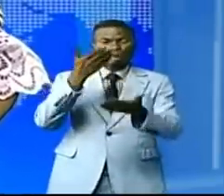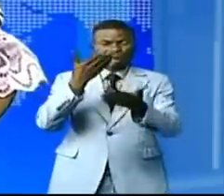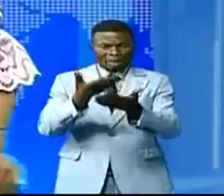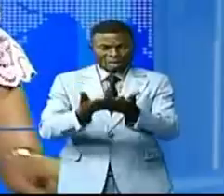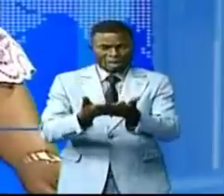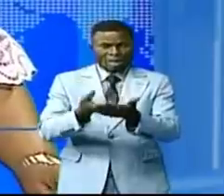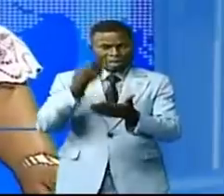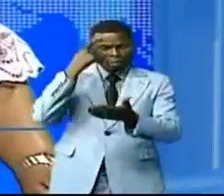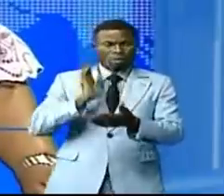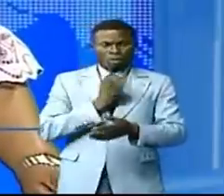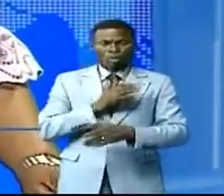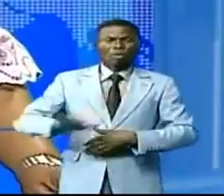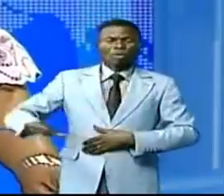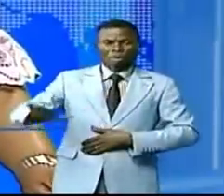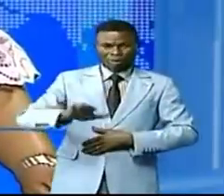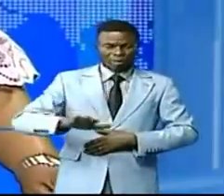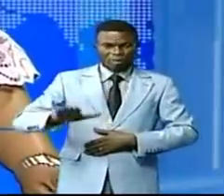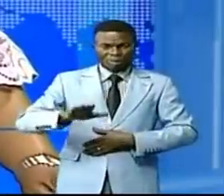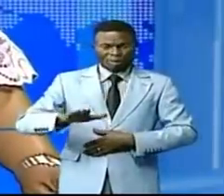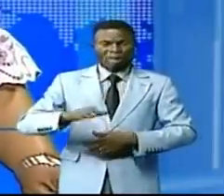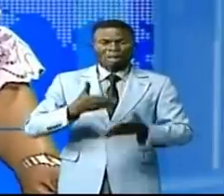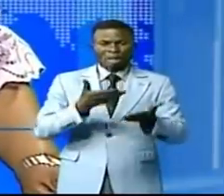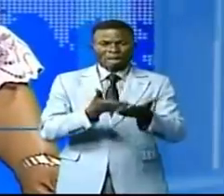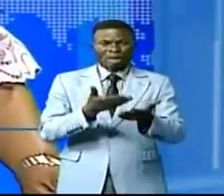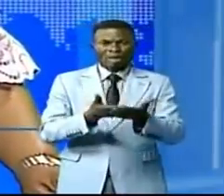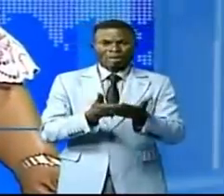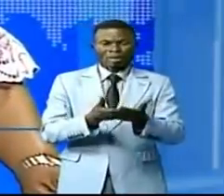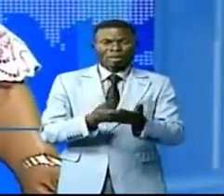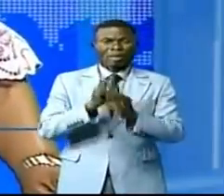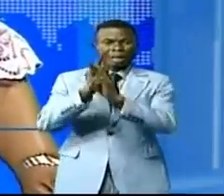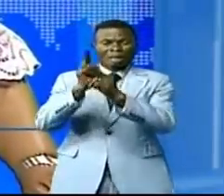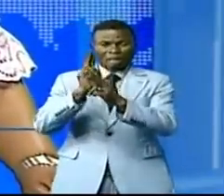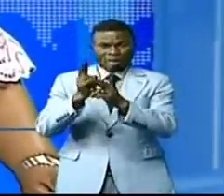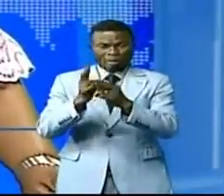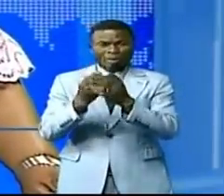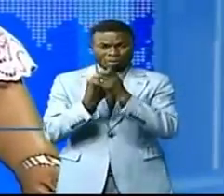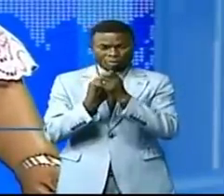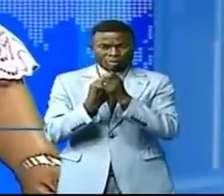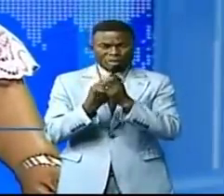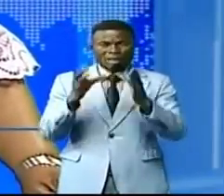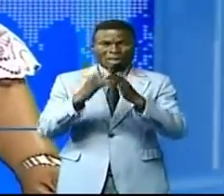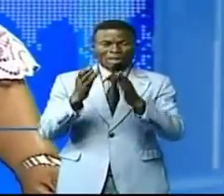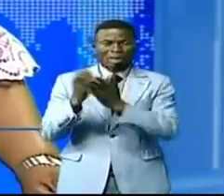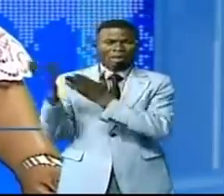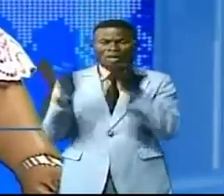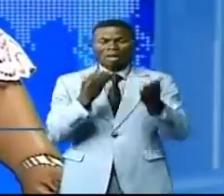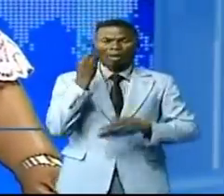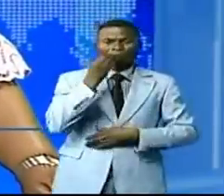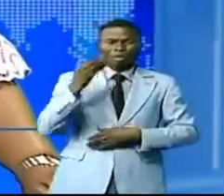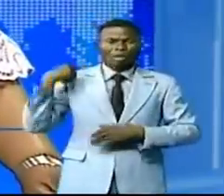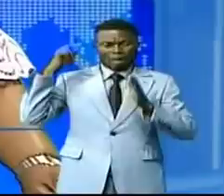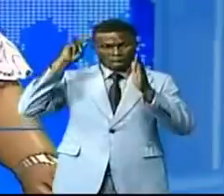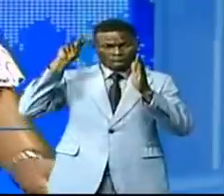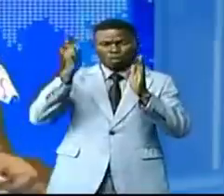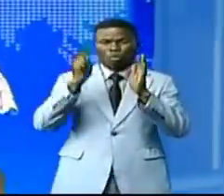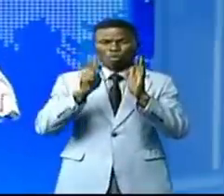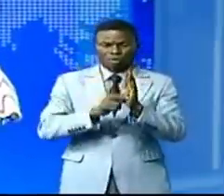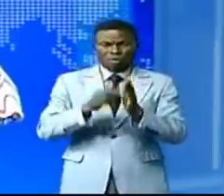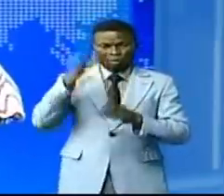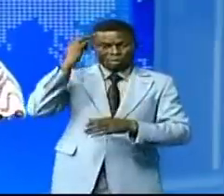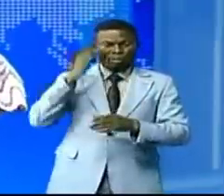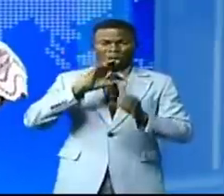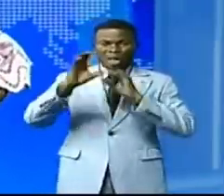d'intérêt national a été à l'ordre du jour. Le compte-rendu est tout à l'heure avec le porte-parole du gouvernement, ministre